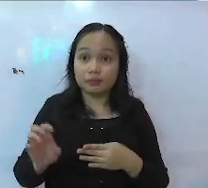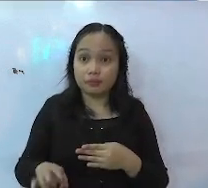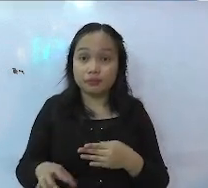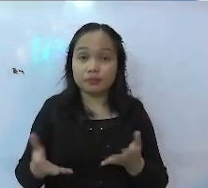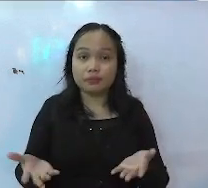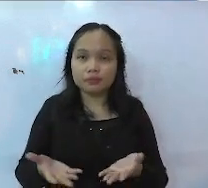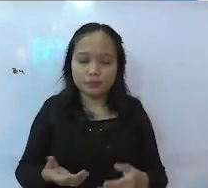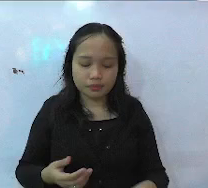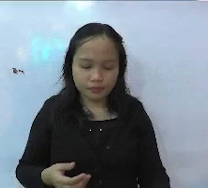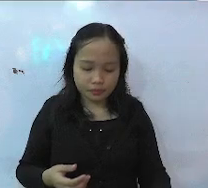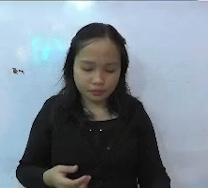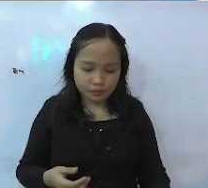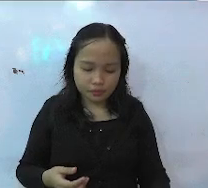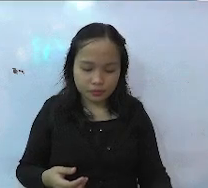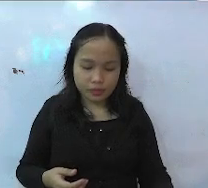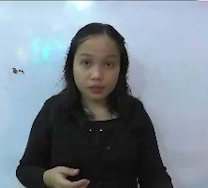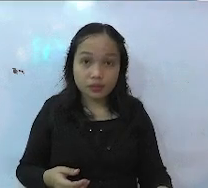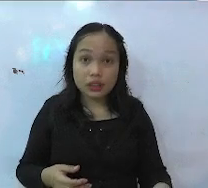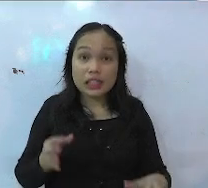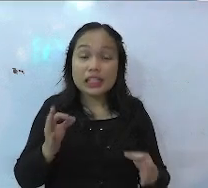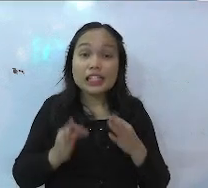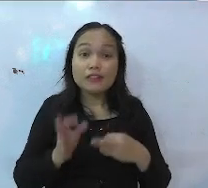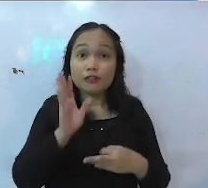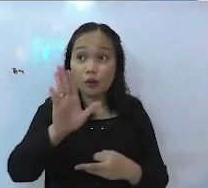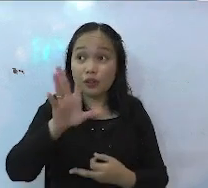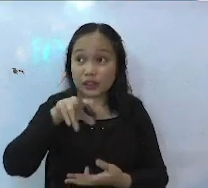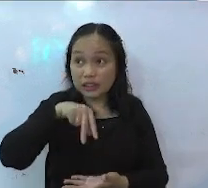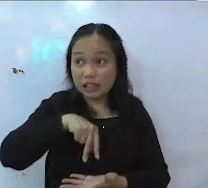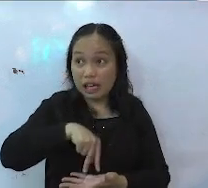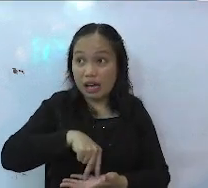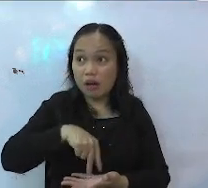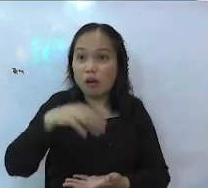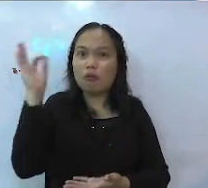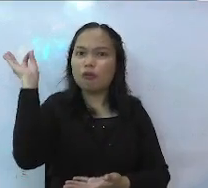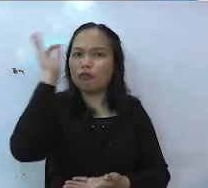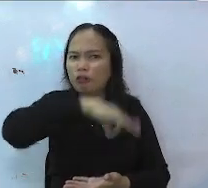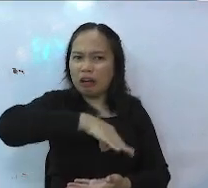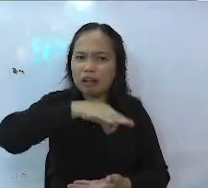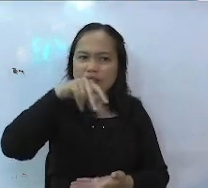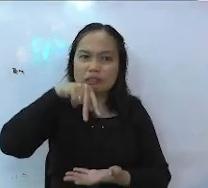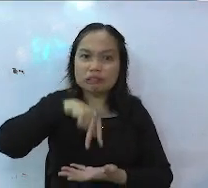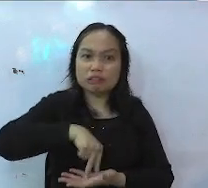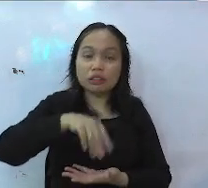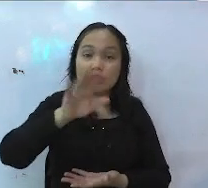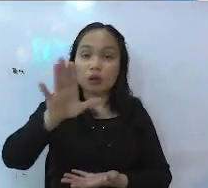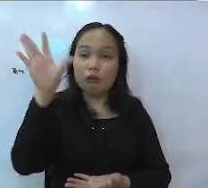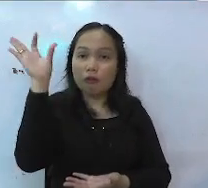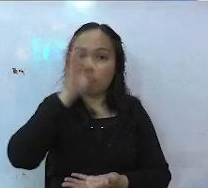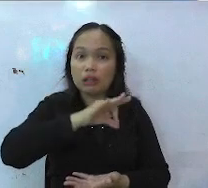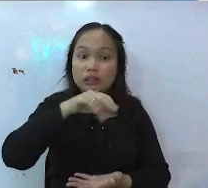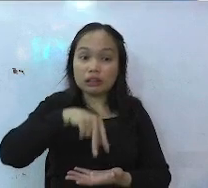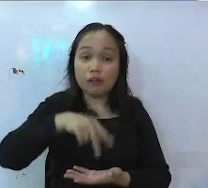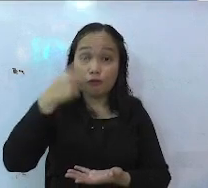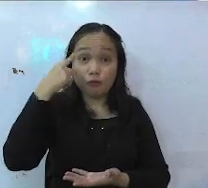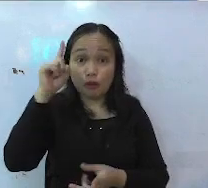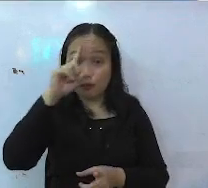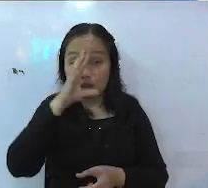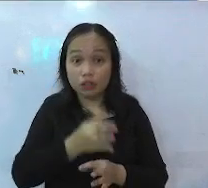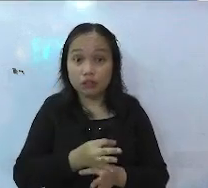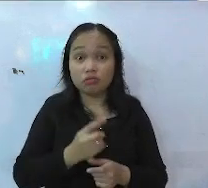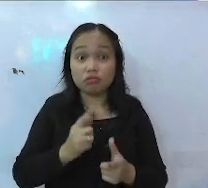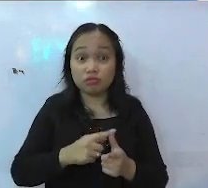sir Jo Yeah sige tapusin natin kung ang pag stand up mo ay peke yan yung pag standout mo